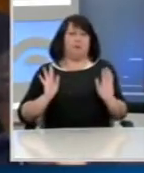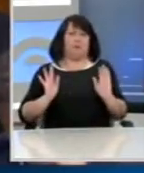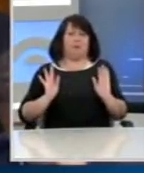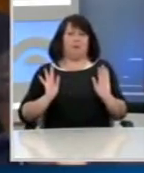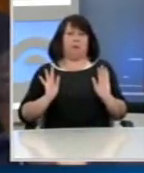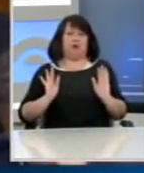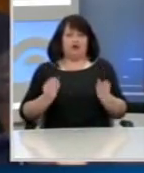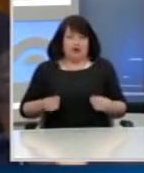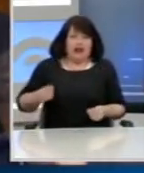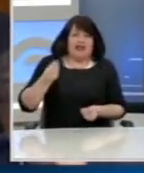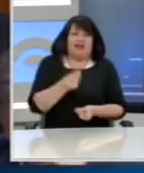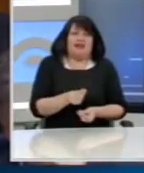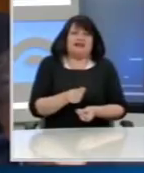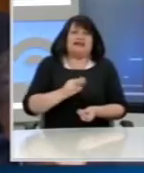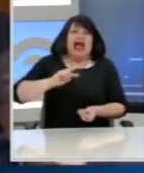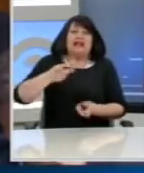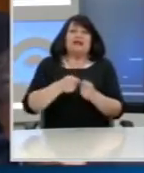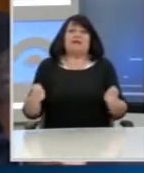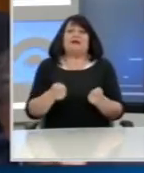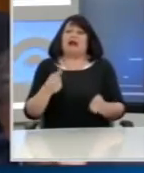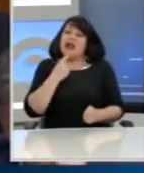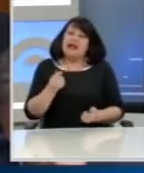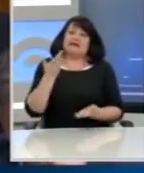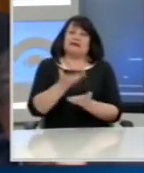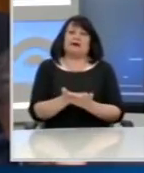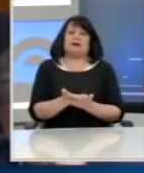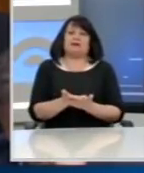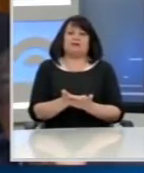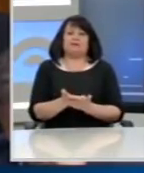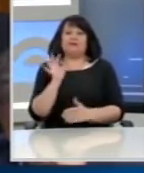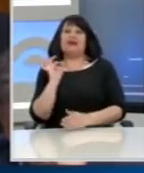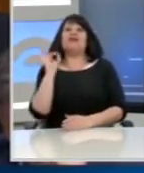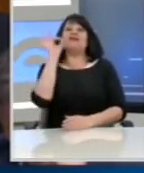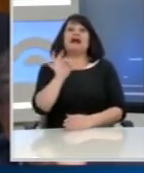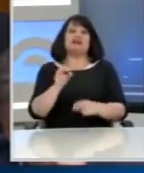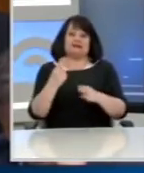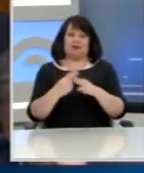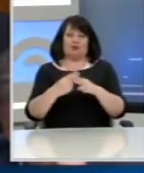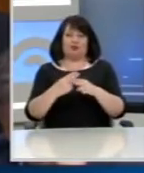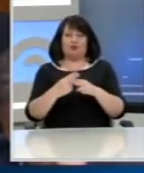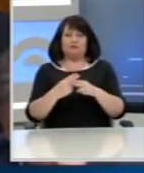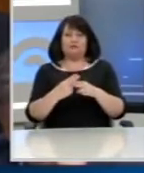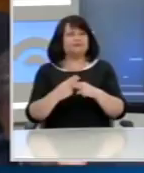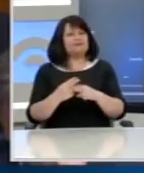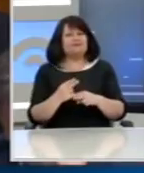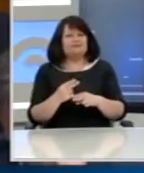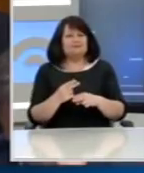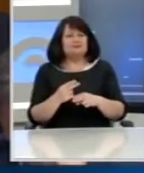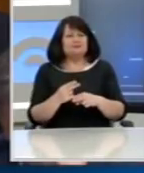Αλλά όταν λοιπόν φτάσαμε στο κρίσιμο σημείο, εμείς